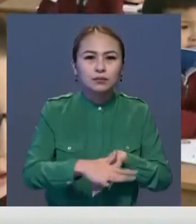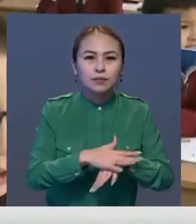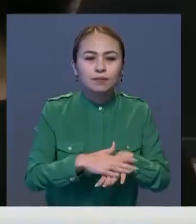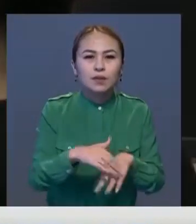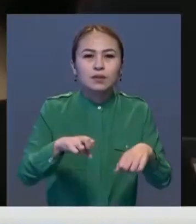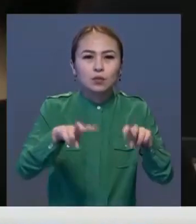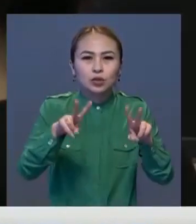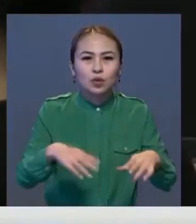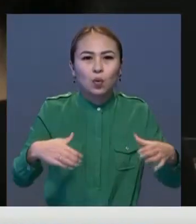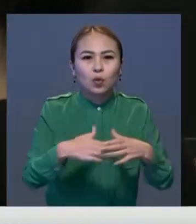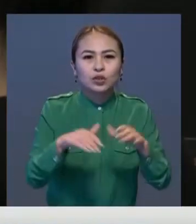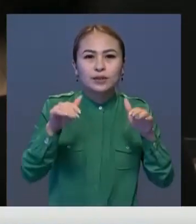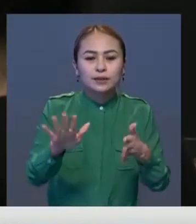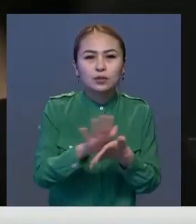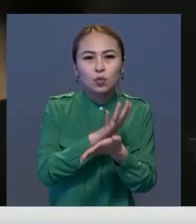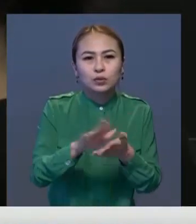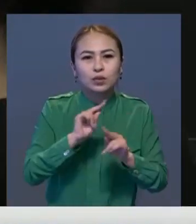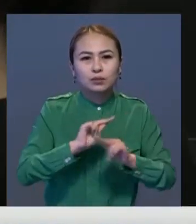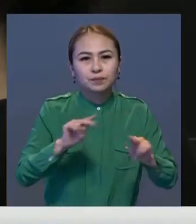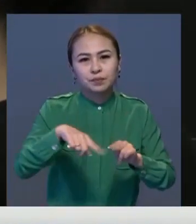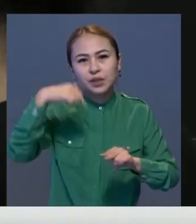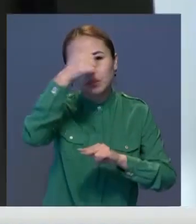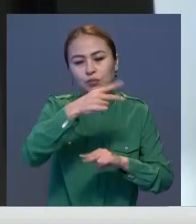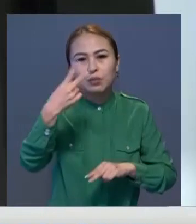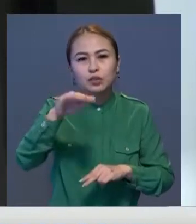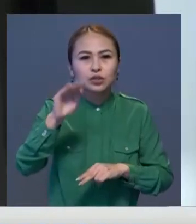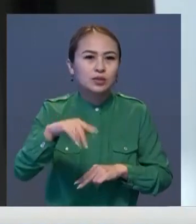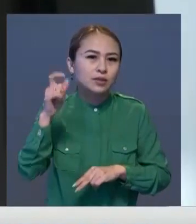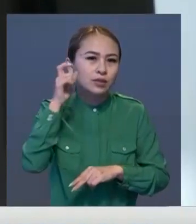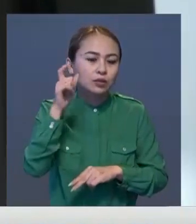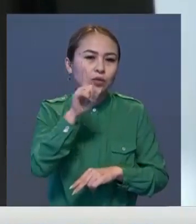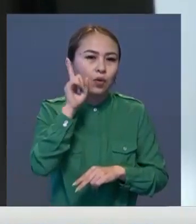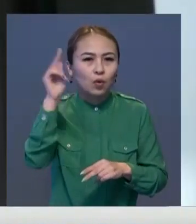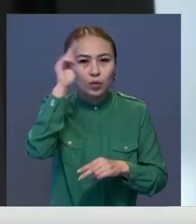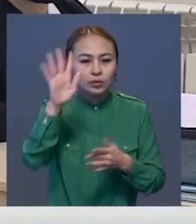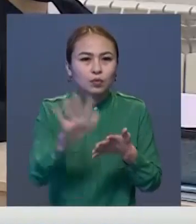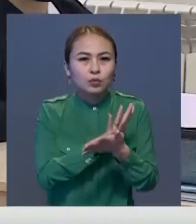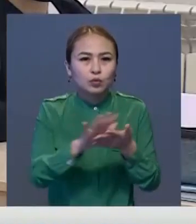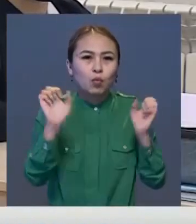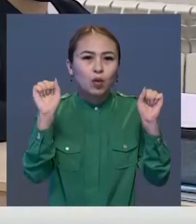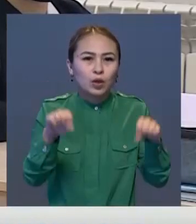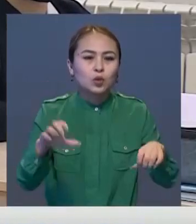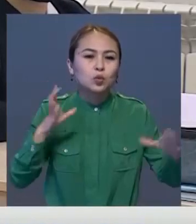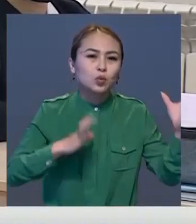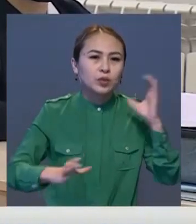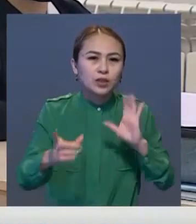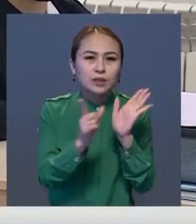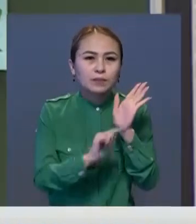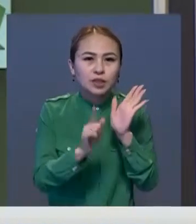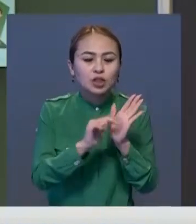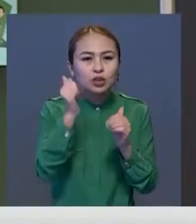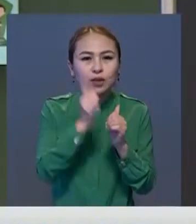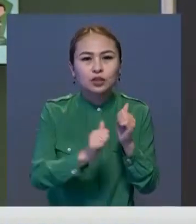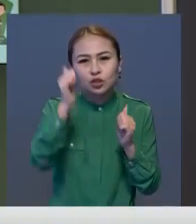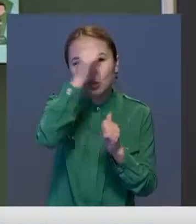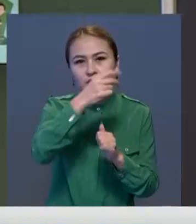сұранысқа ие мамандықтар бойынша колледждер тегін оқытады. Биыл 20 мың жас тегін оқу мүмкіндігін алады. Ал студенттердің стипендиясы жыл